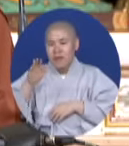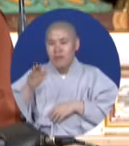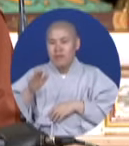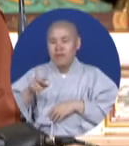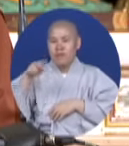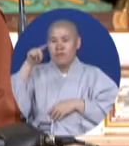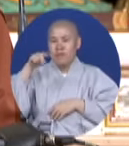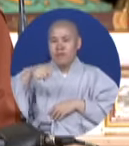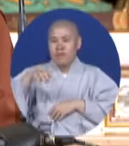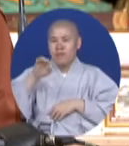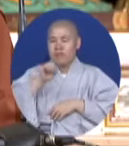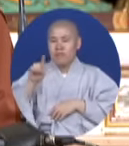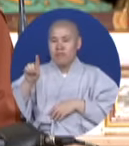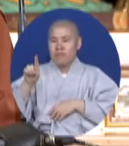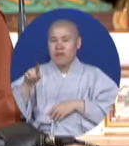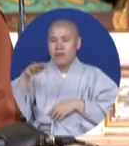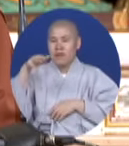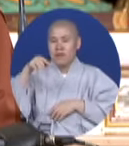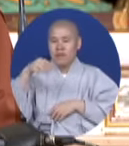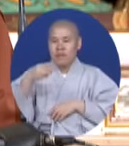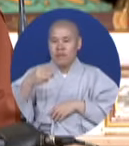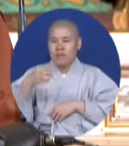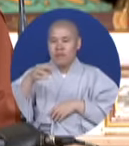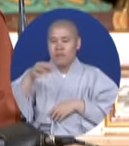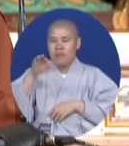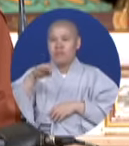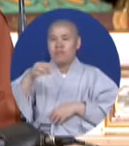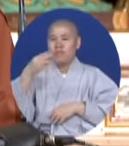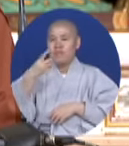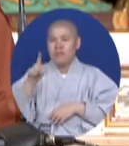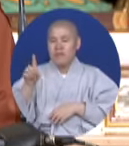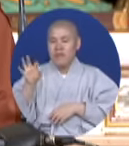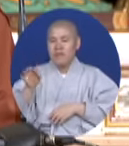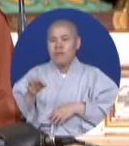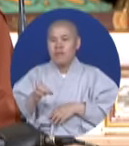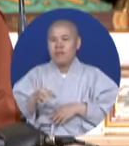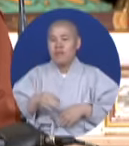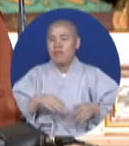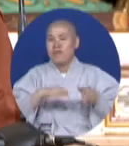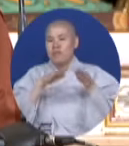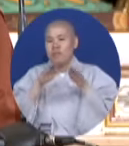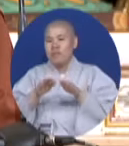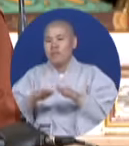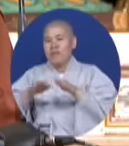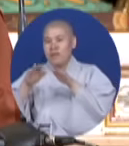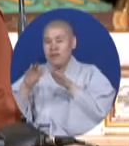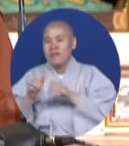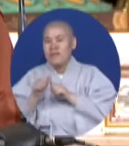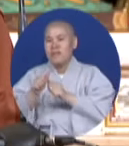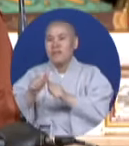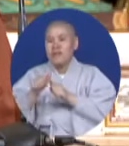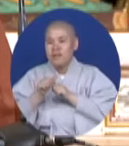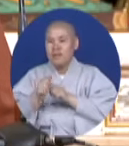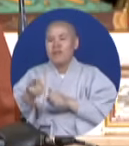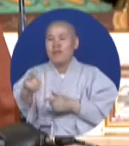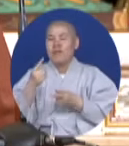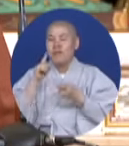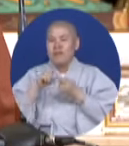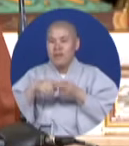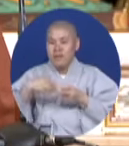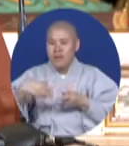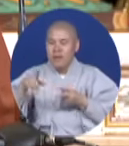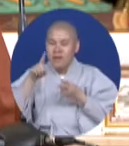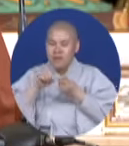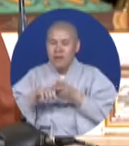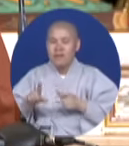수파축랑으로 사는 거예요. 파도 따르고 물결 따라서 그냥 밀려오는 대로 밀려가는 대로 따는 거거든요.